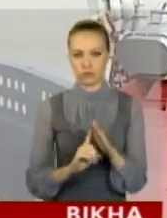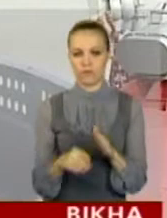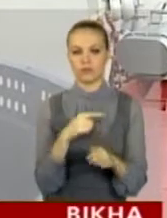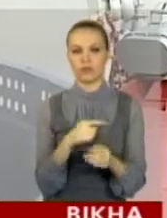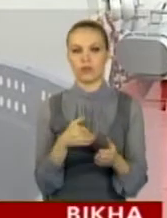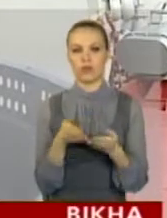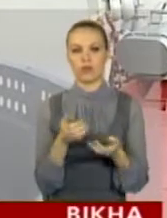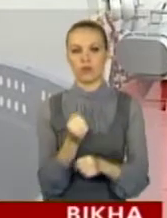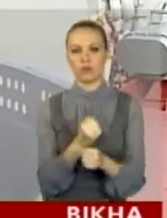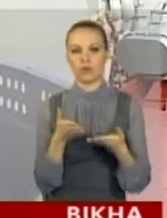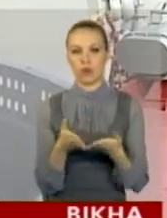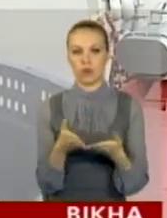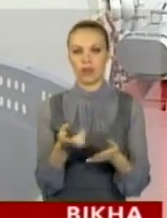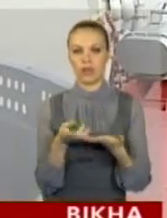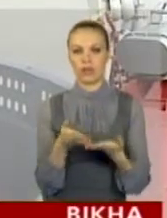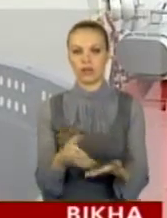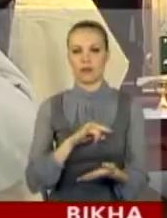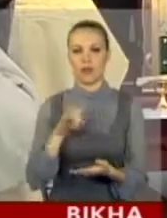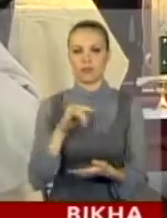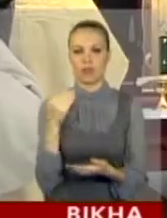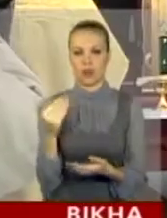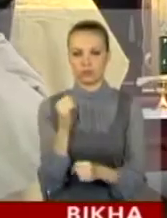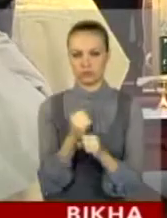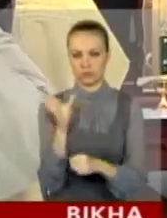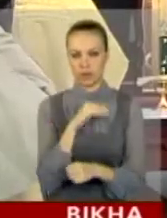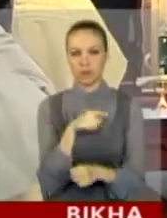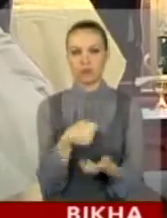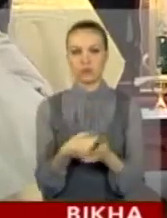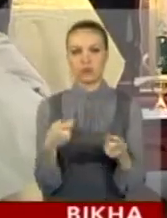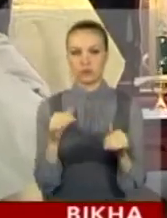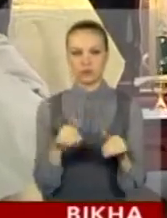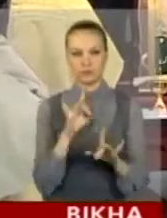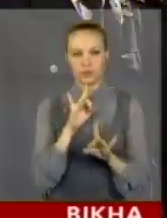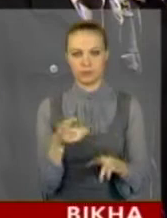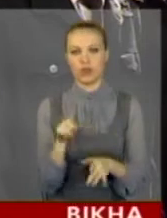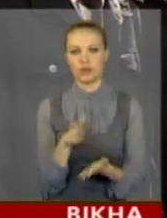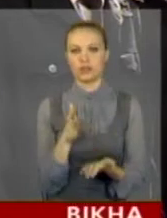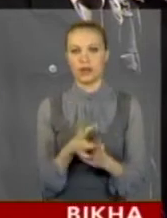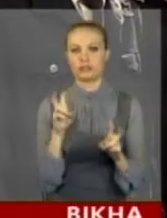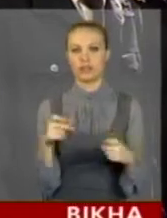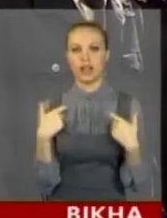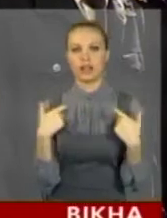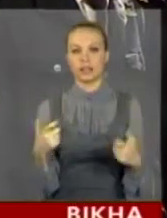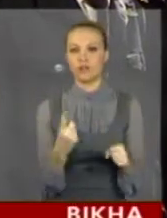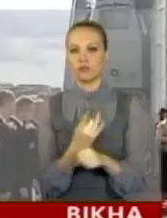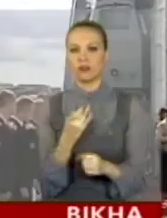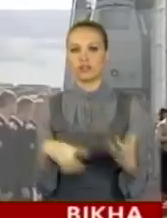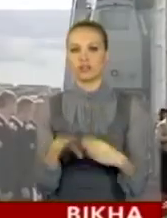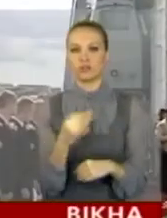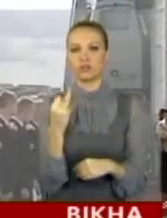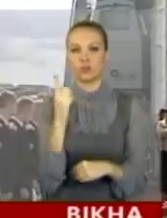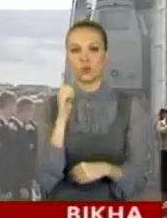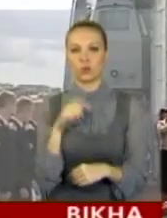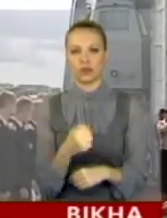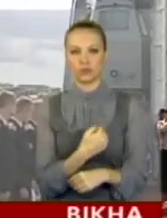кораблями, катерами противника, з авіацією противника. А він до зброї не торкатиметься, хоч і має звання лейтенанта. Уперше за всю історію